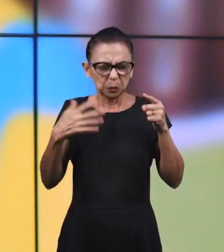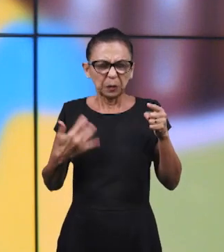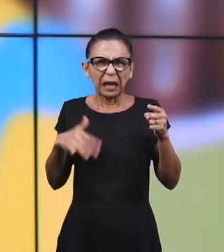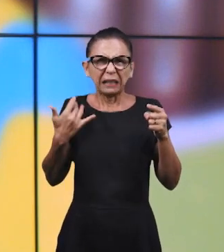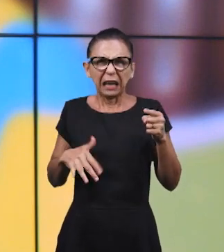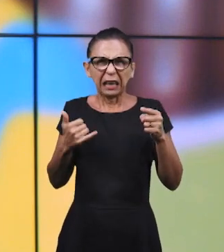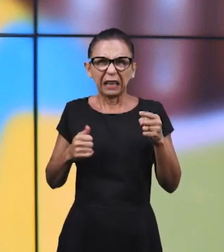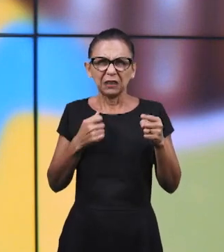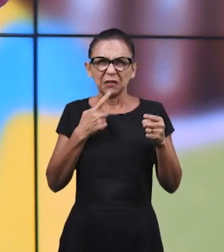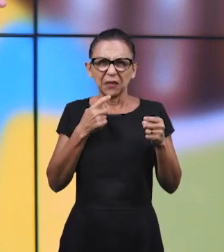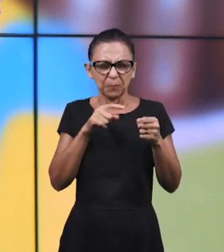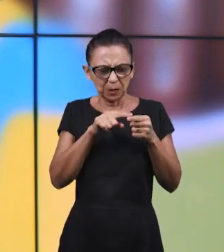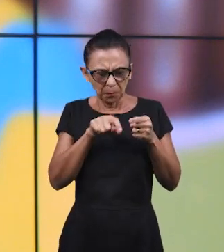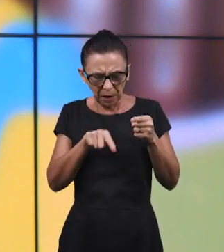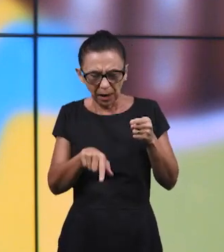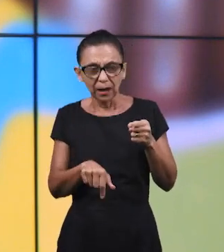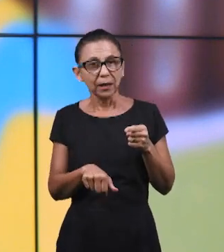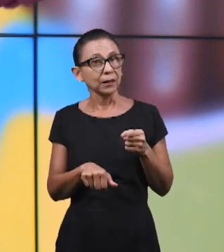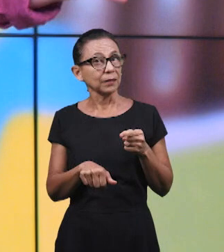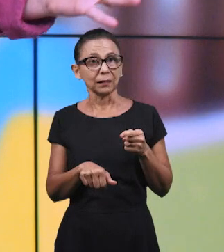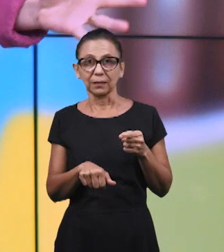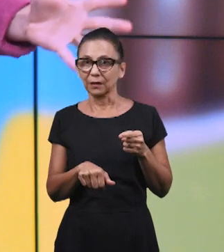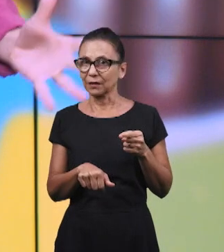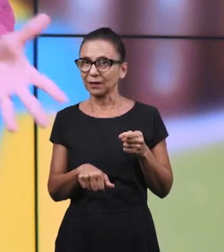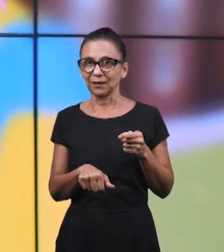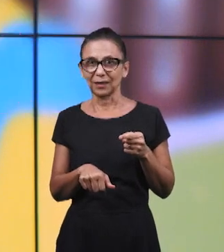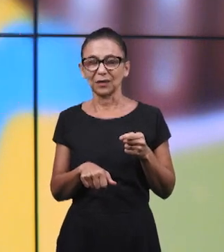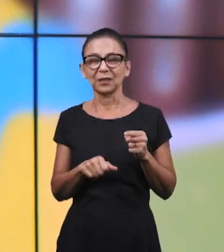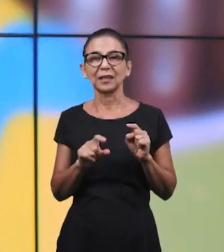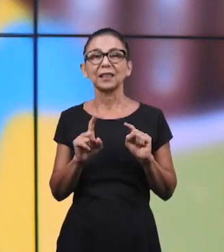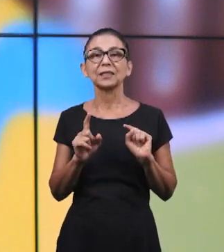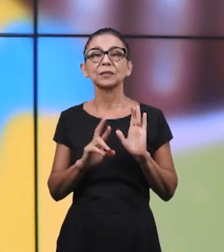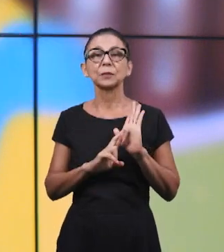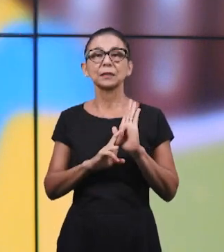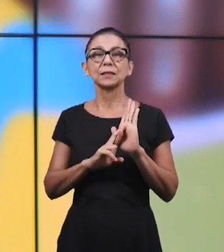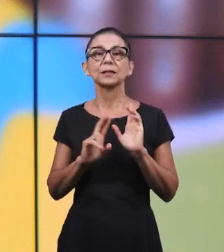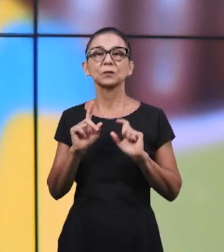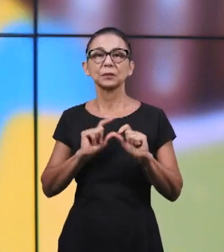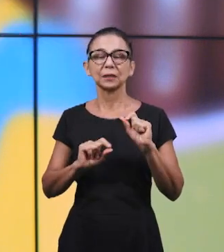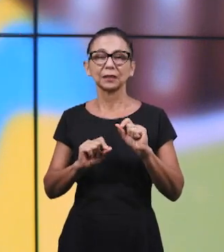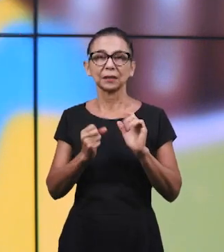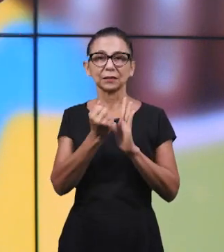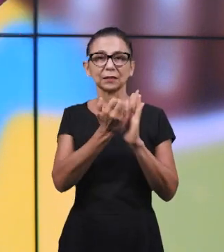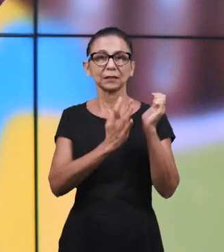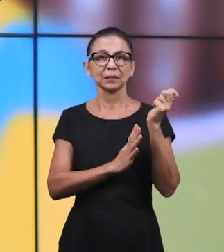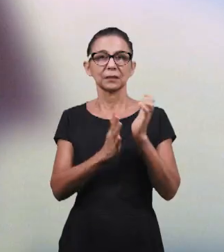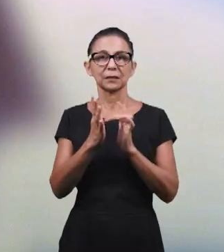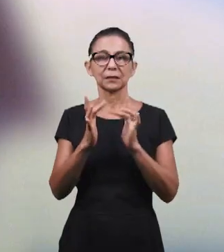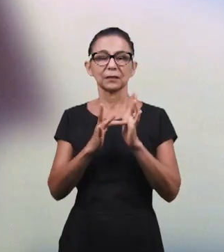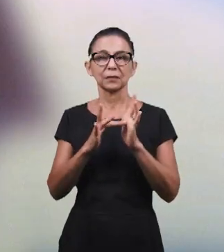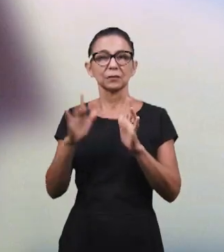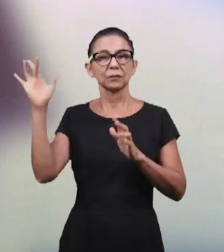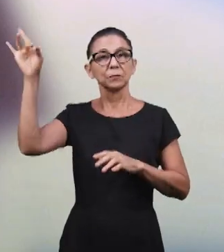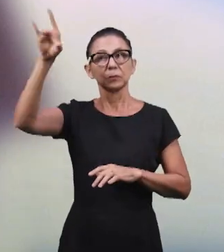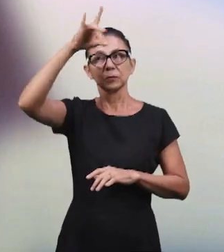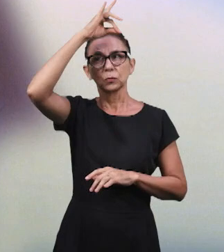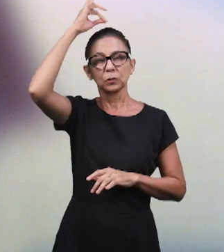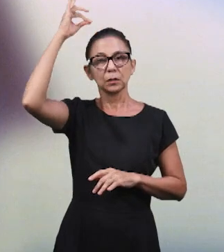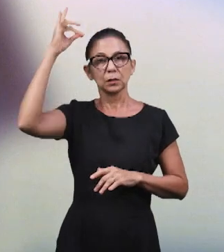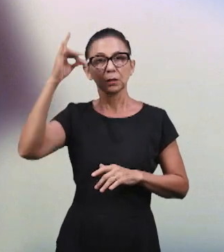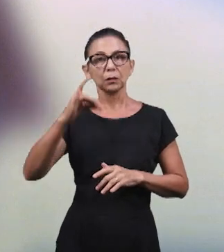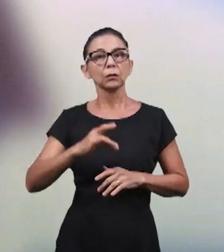que nous voyons quand nous blessons notre doigt. C'est la vie de Jésus, c'est l'action du Saint-Esprit pour nous amener au